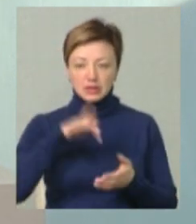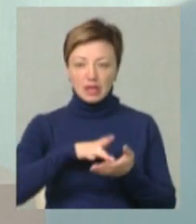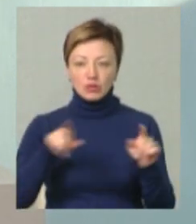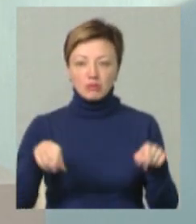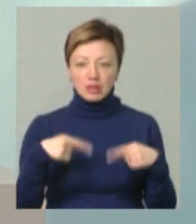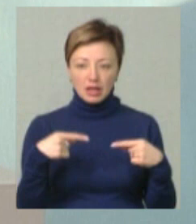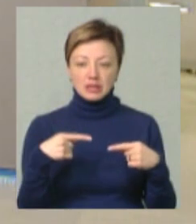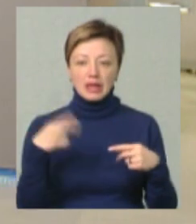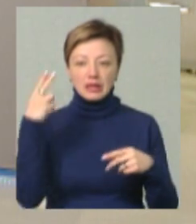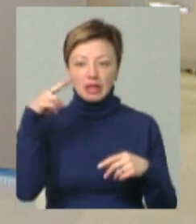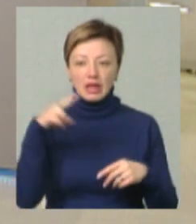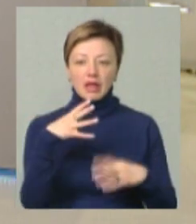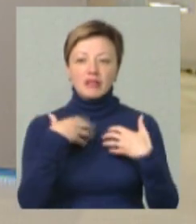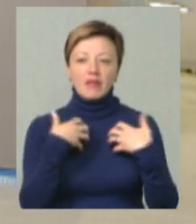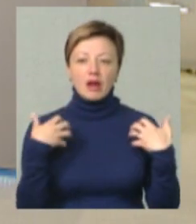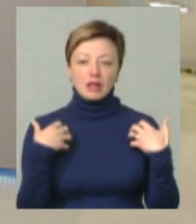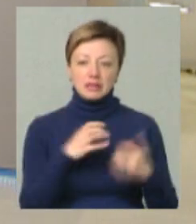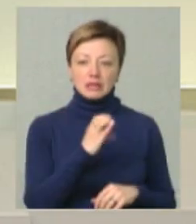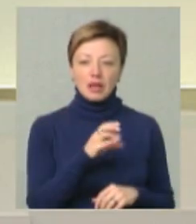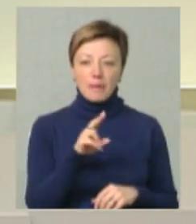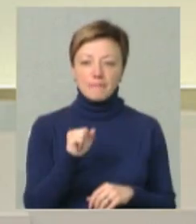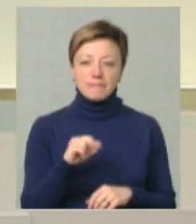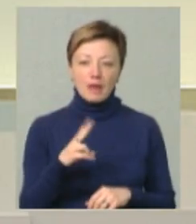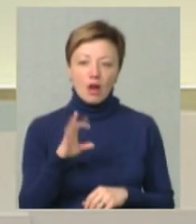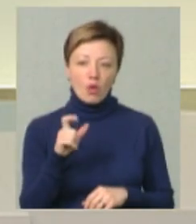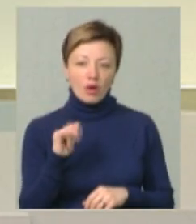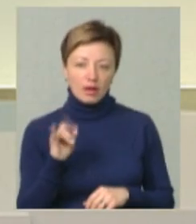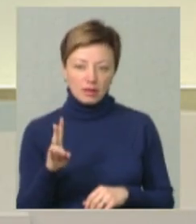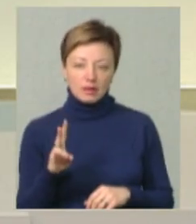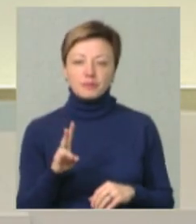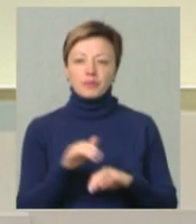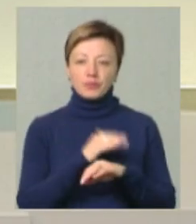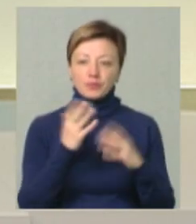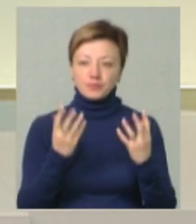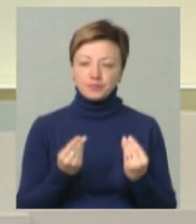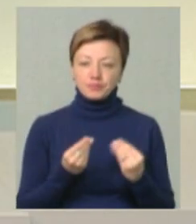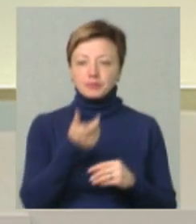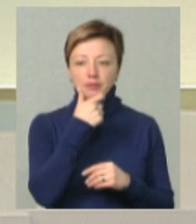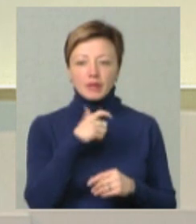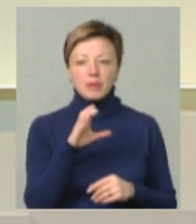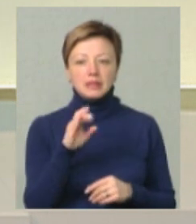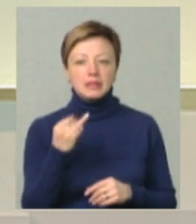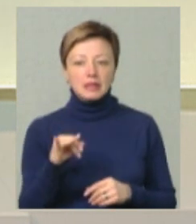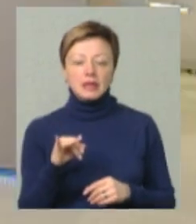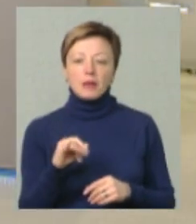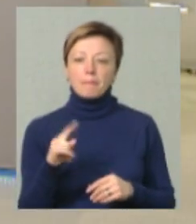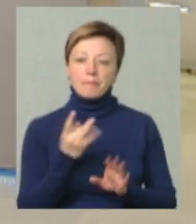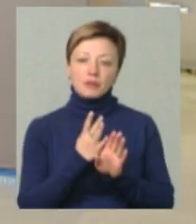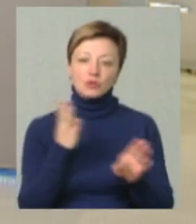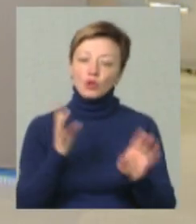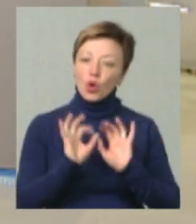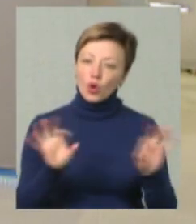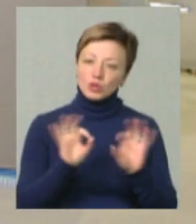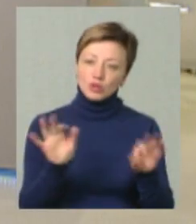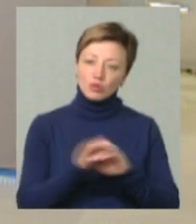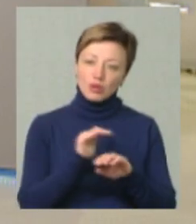центру реабілітації диких тварин Сергієм Пальохіним. Здравствуйте. Добрий день. Пане Сергію, насамперед,